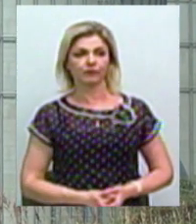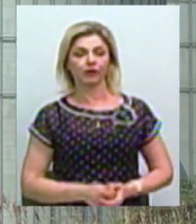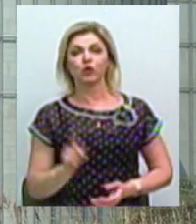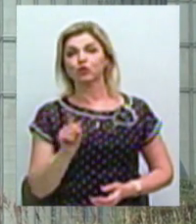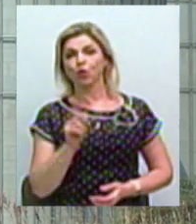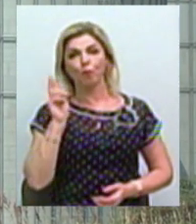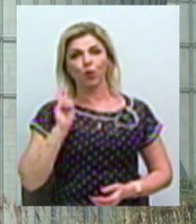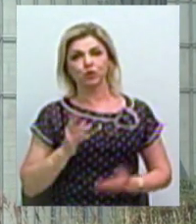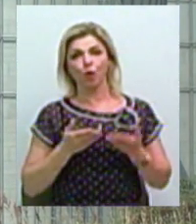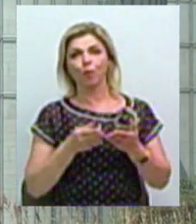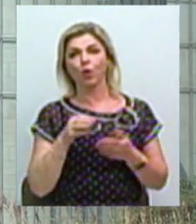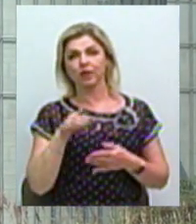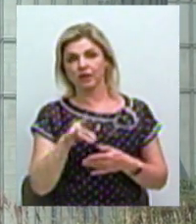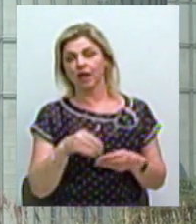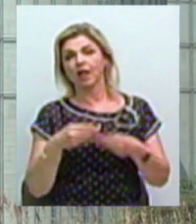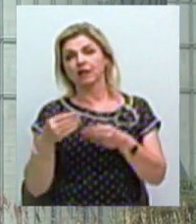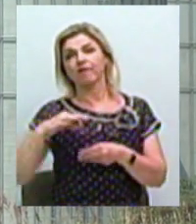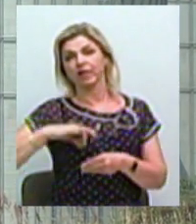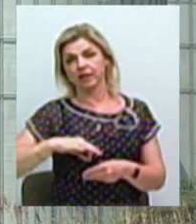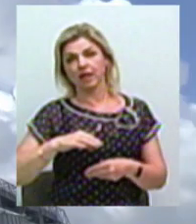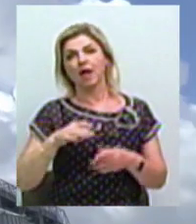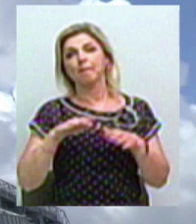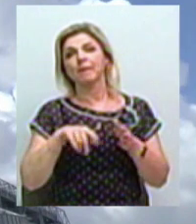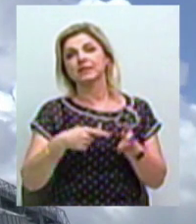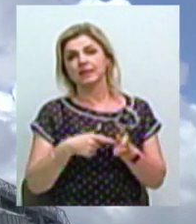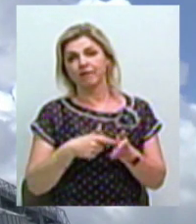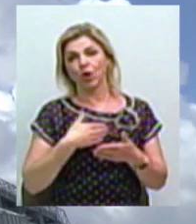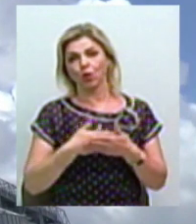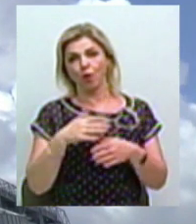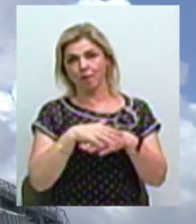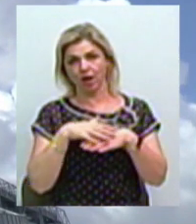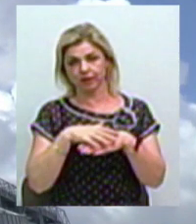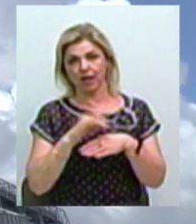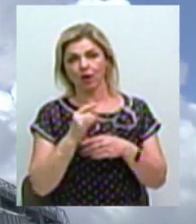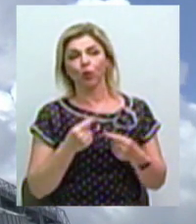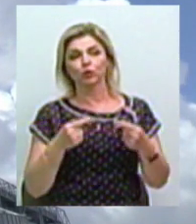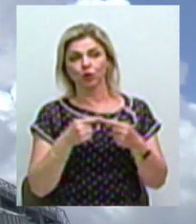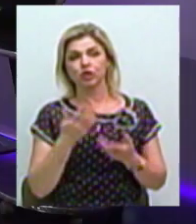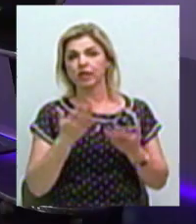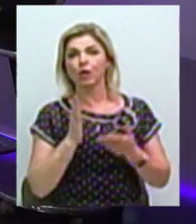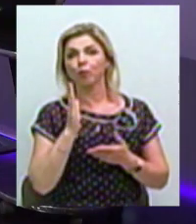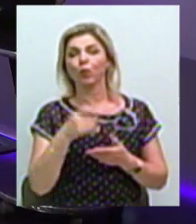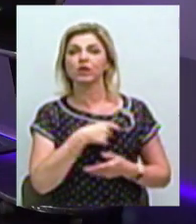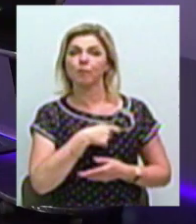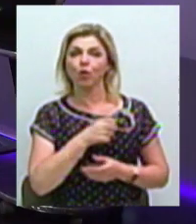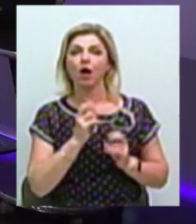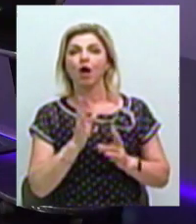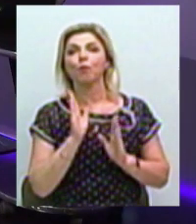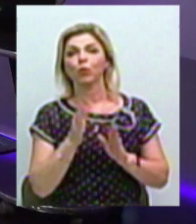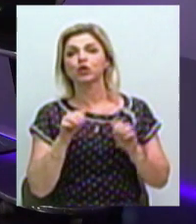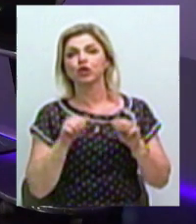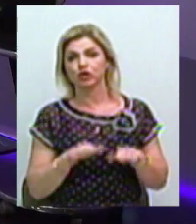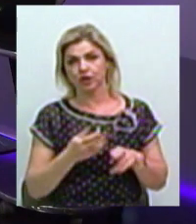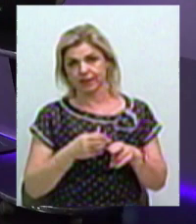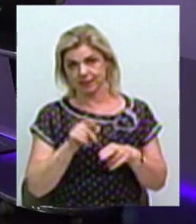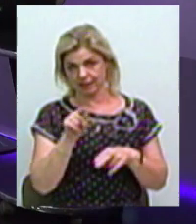Що морські порти дають місцевим громадам? І одразу уточнення, якщо станете народним депутатом, як будете вирішувати